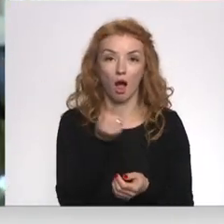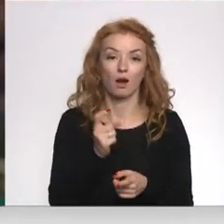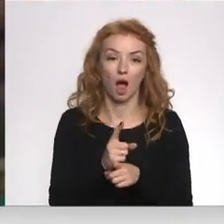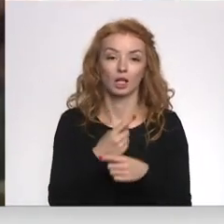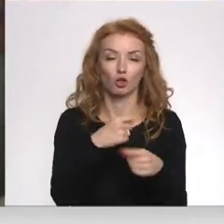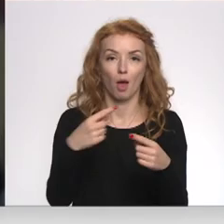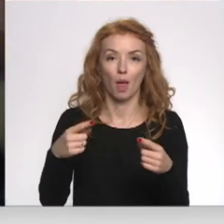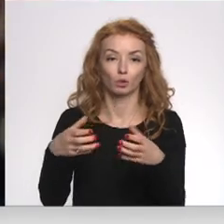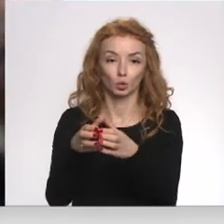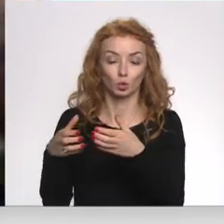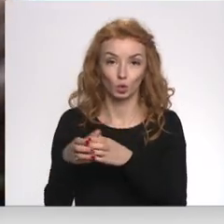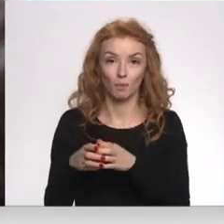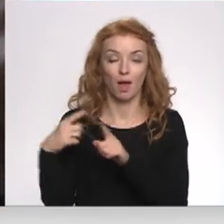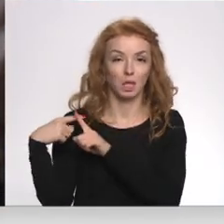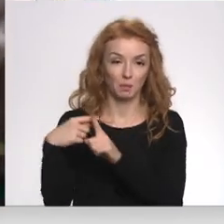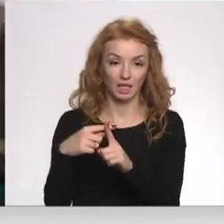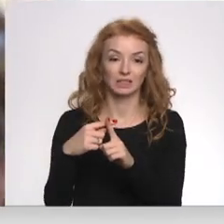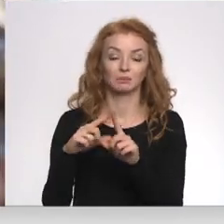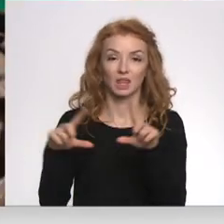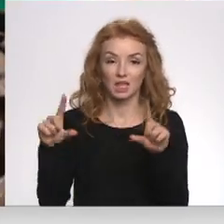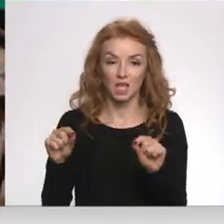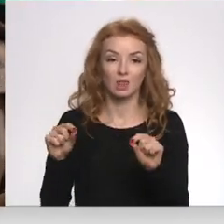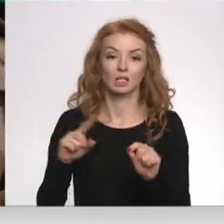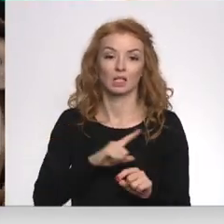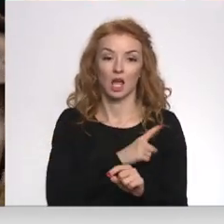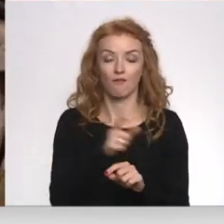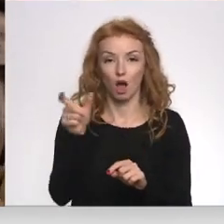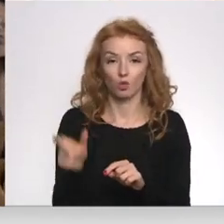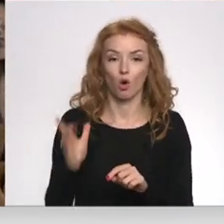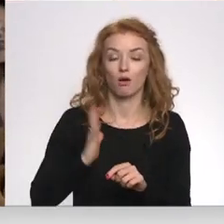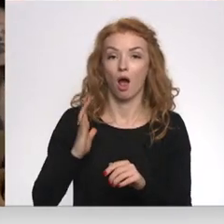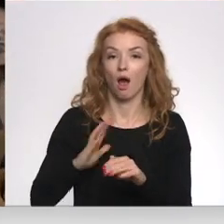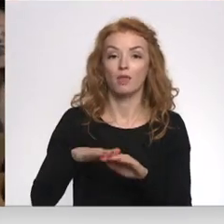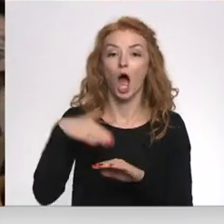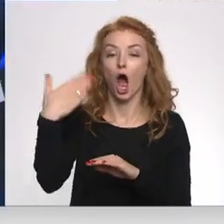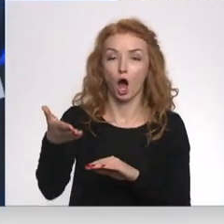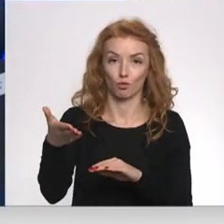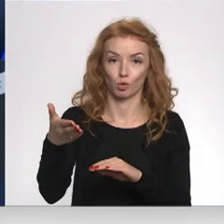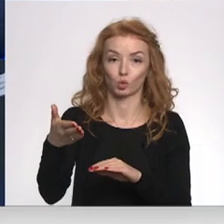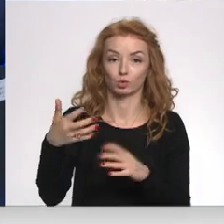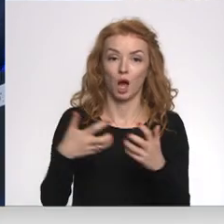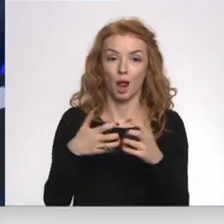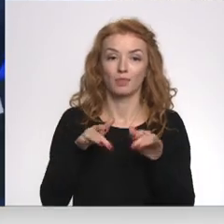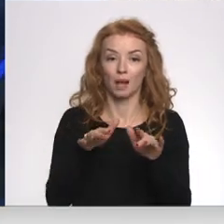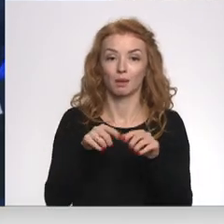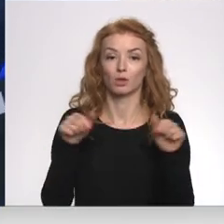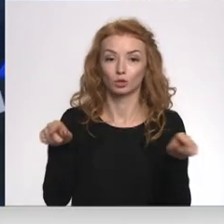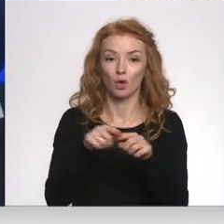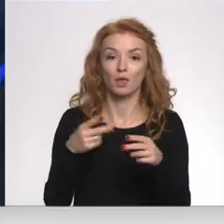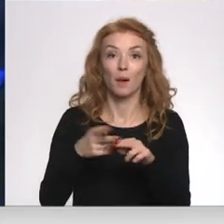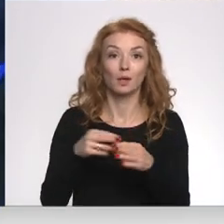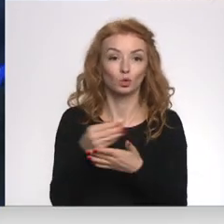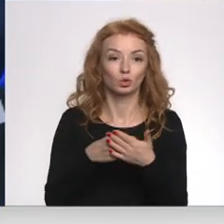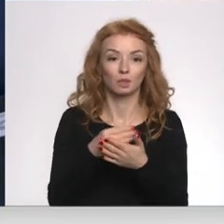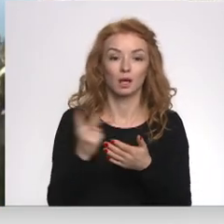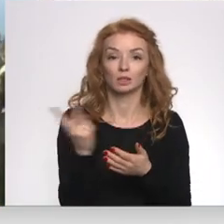struktūrām. Neatliekamās medicīniskās palīdzības dienests ievainotos gaida ārpus kara darbības zonas. Tāpēc īpaši svarīga nozīme ir